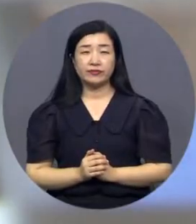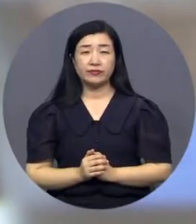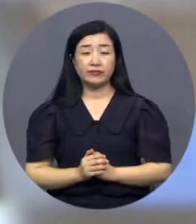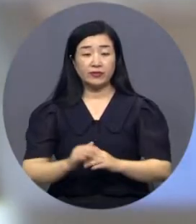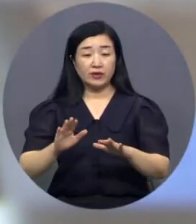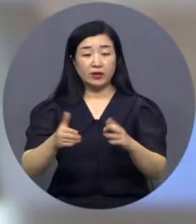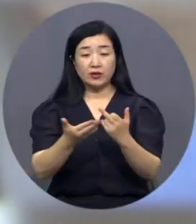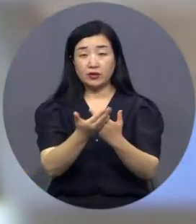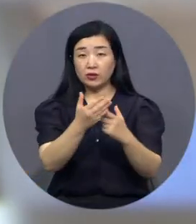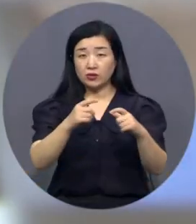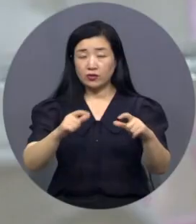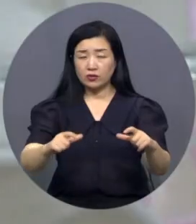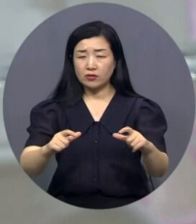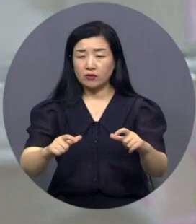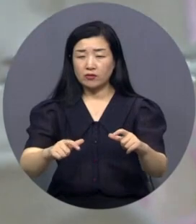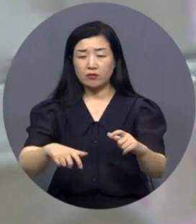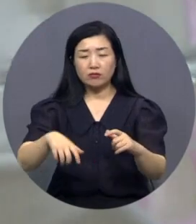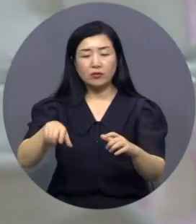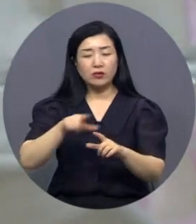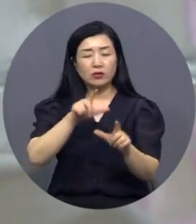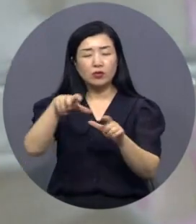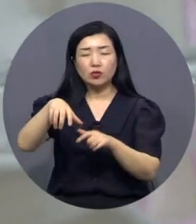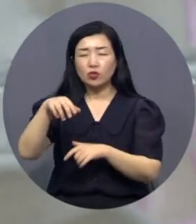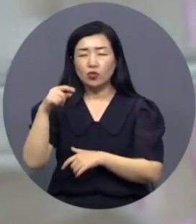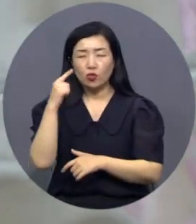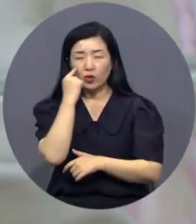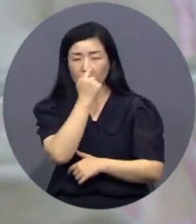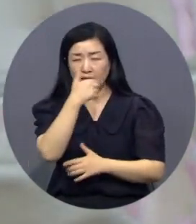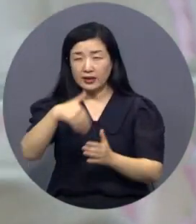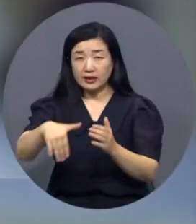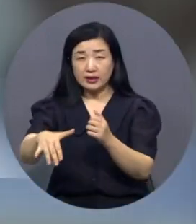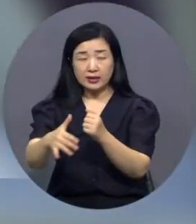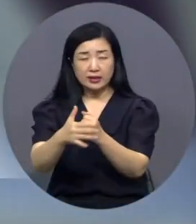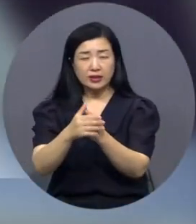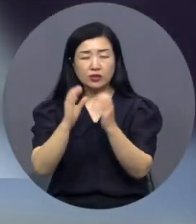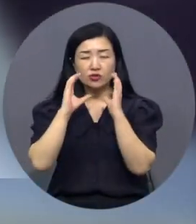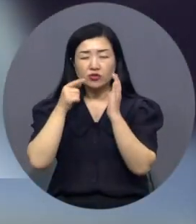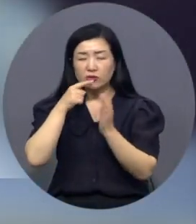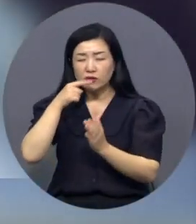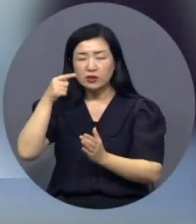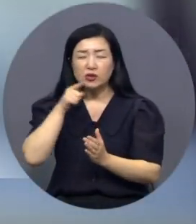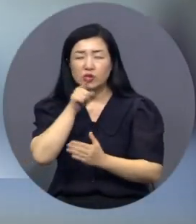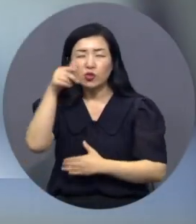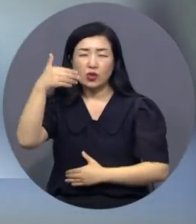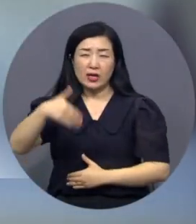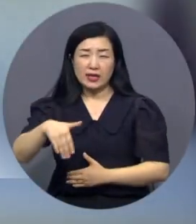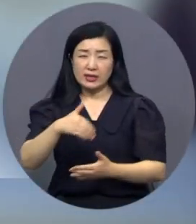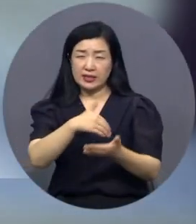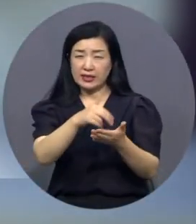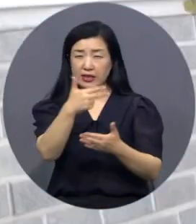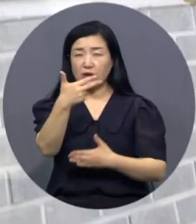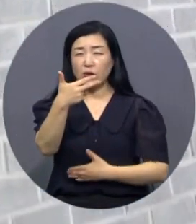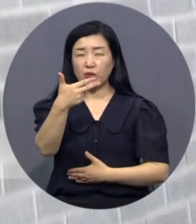현재 제주 지역에서 소재가 파악되지 않아 경찰이 수사 중인 출생 미신고 아동은 모두